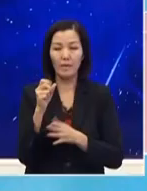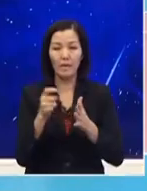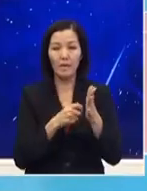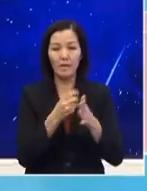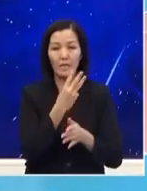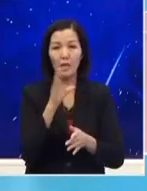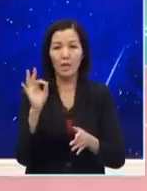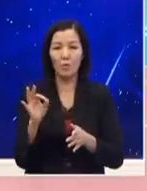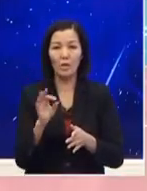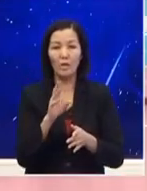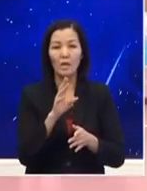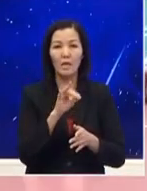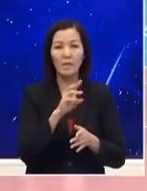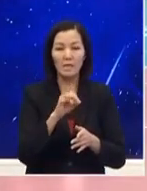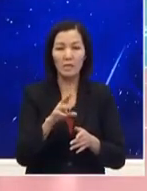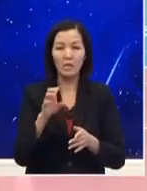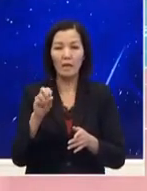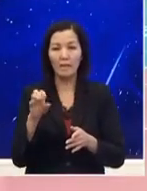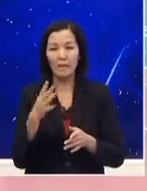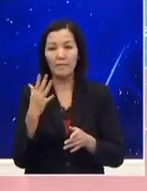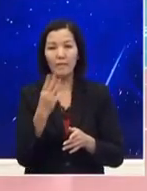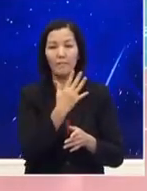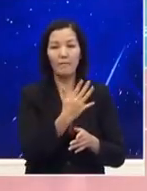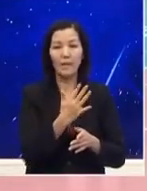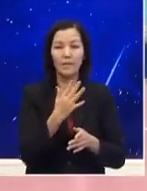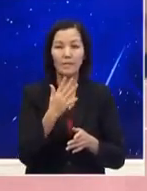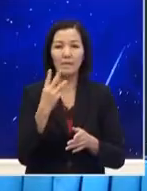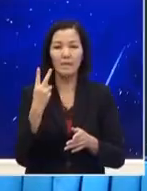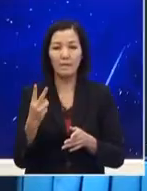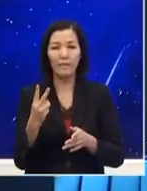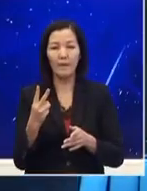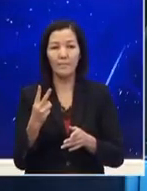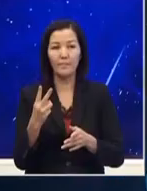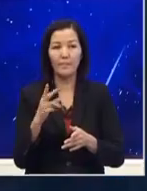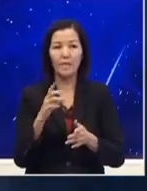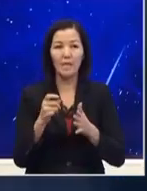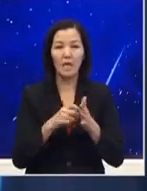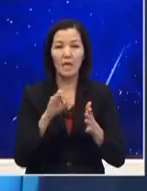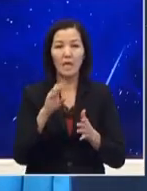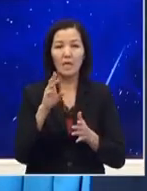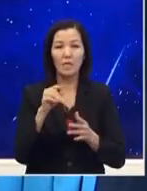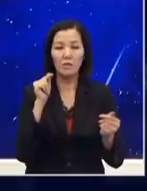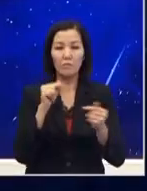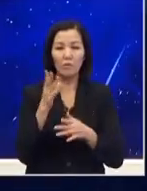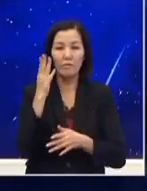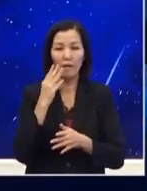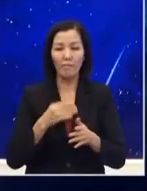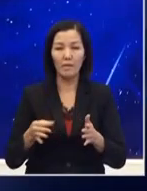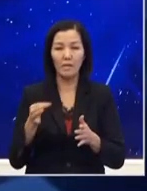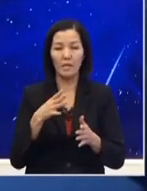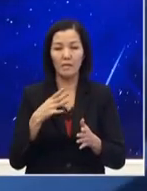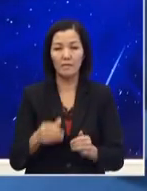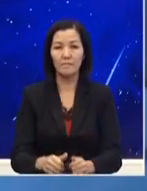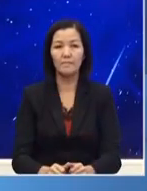3-0. Иртыш и Алтай-2 сыграли 5 партий. Итог 3-2 в пользу Павлодарок. Куаныш одержал уверенную победу против Алматы. Алексей Яйцой,